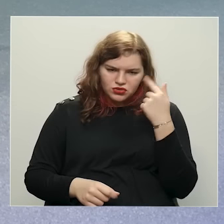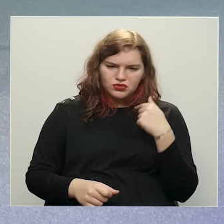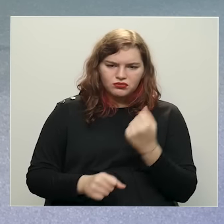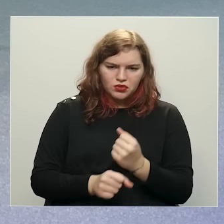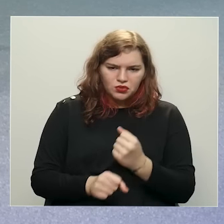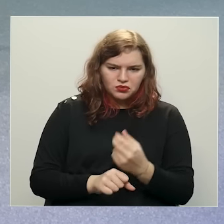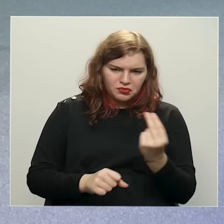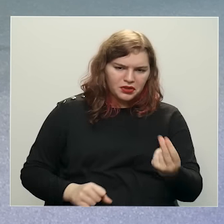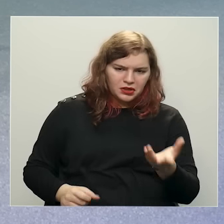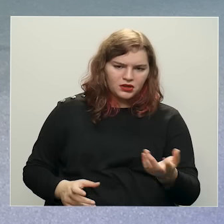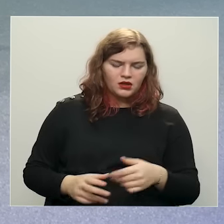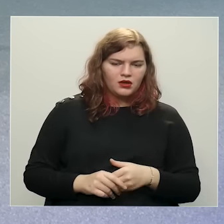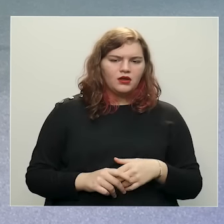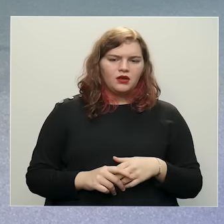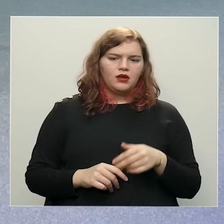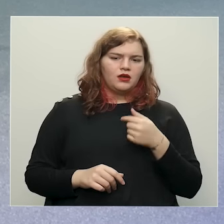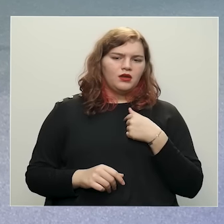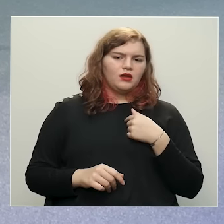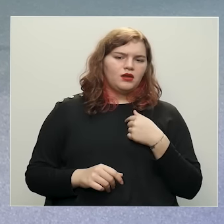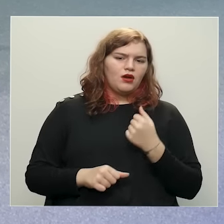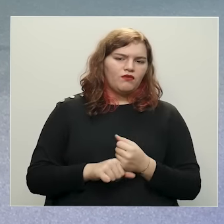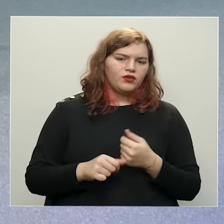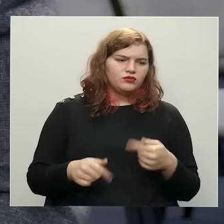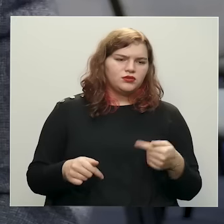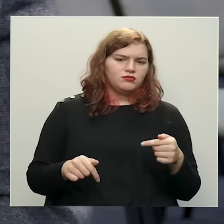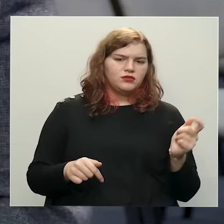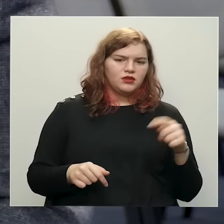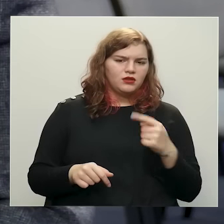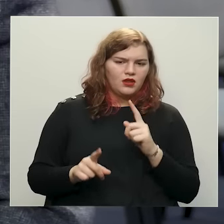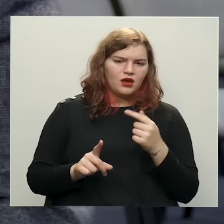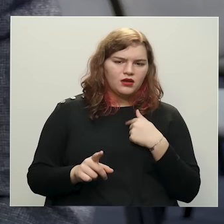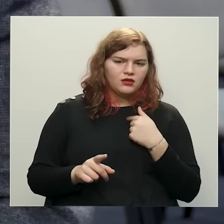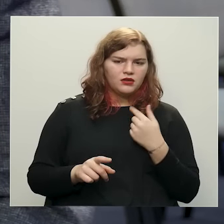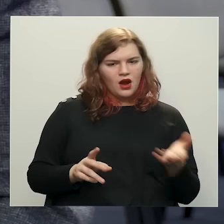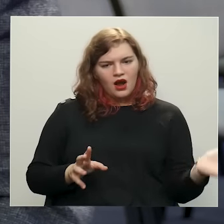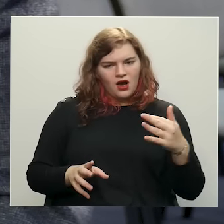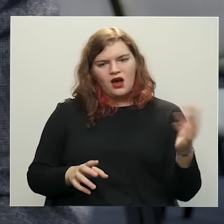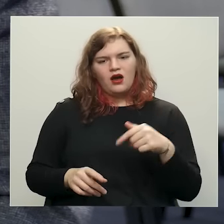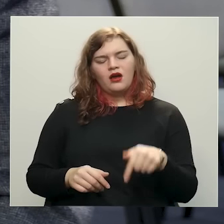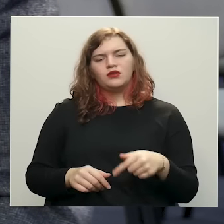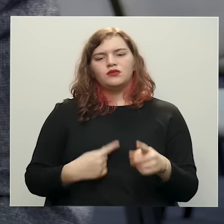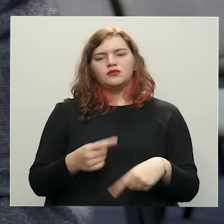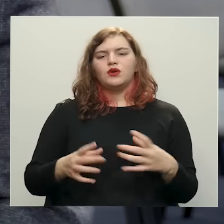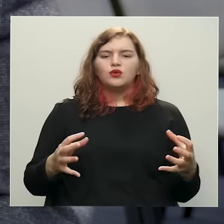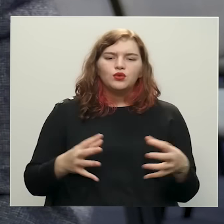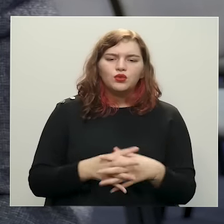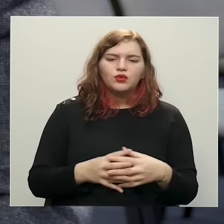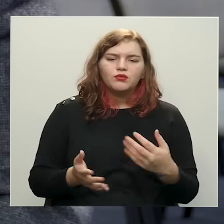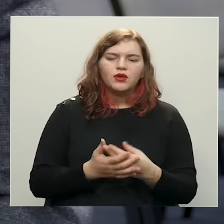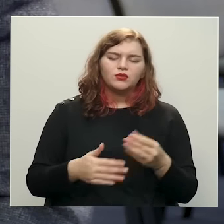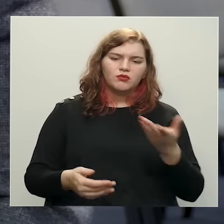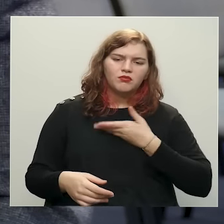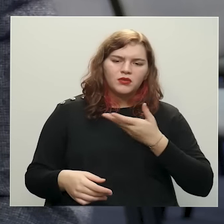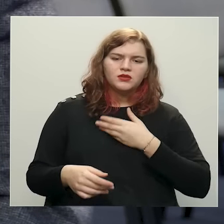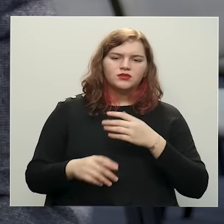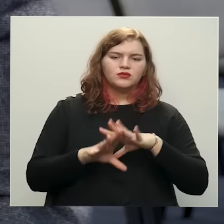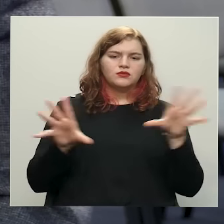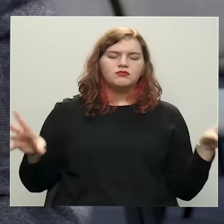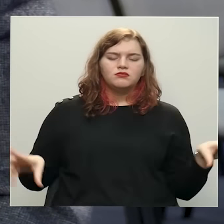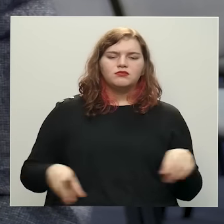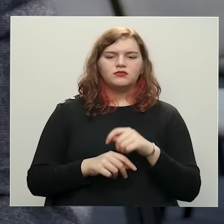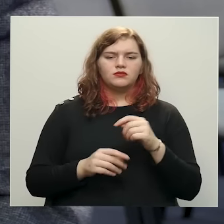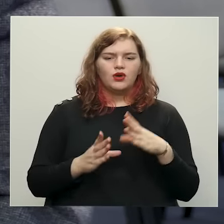Eu am făcut că nu au avut cine. Dar tu trebuie să fii aici. Și după grupul ăla ce l-am făcut noi cu păstorii din toată